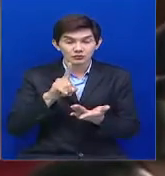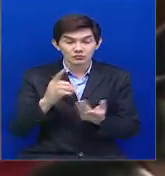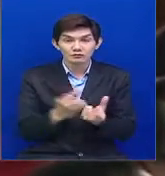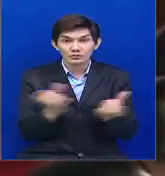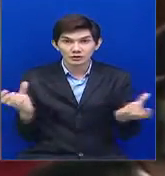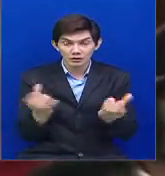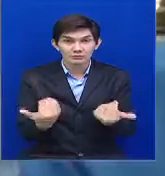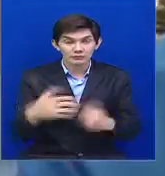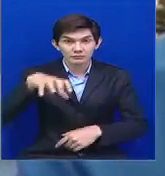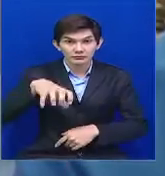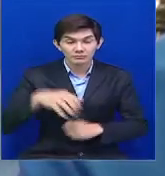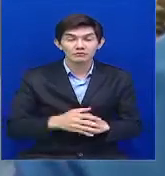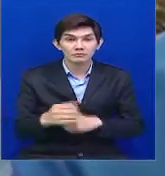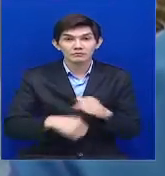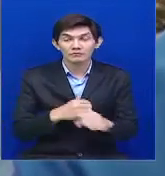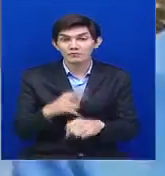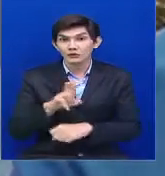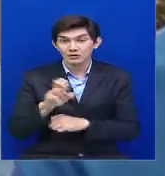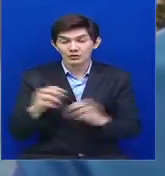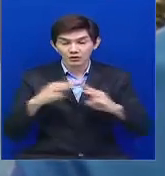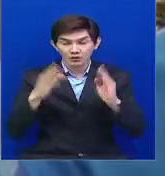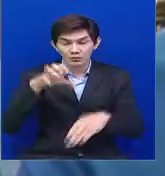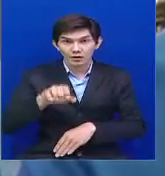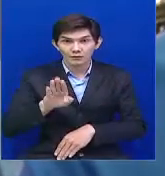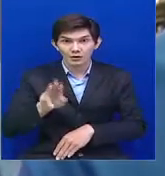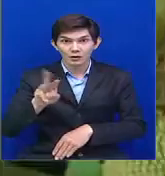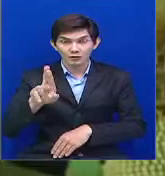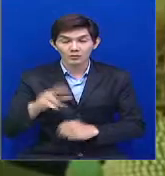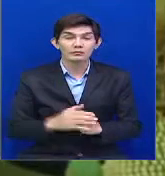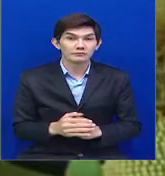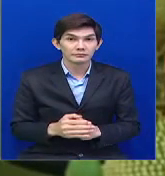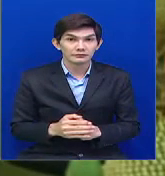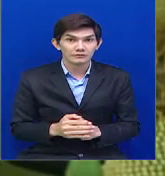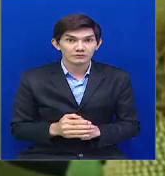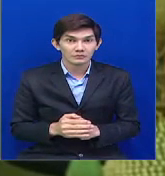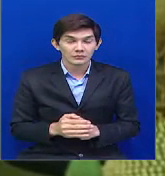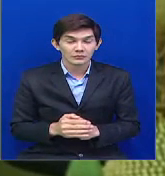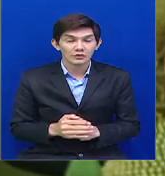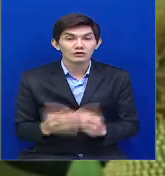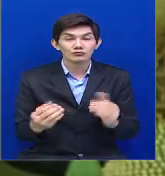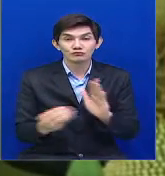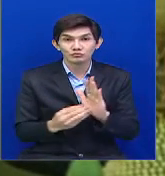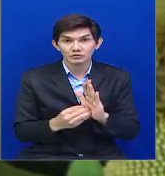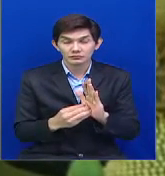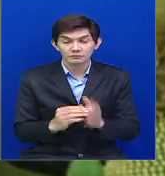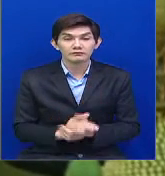วชิรญาน 200ปีวัดบวรนิเวศวิหารถนนนิมิตใหม่เขตคลองสามวา